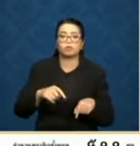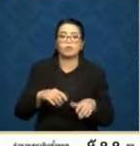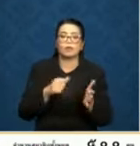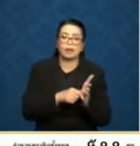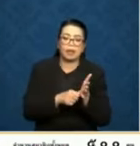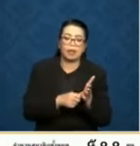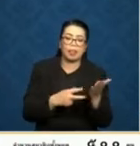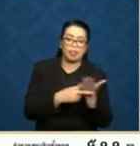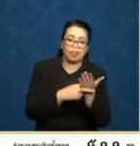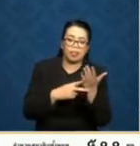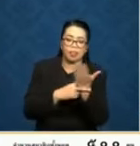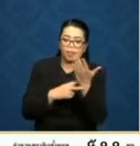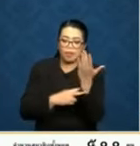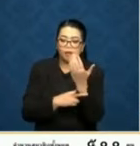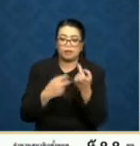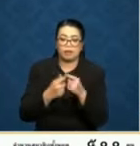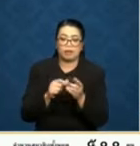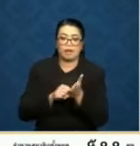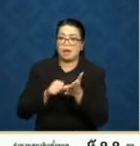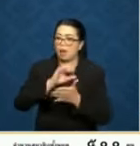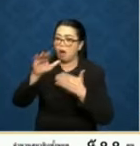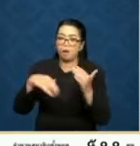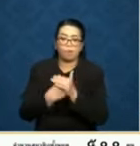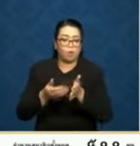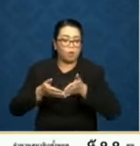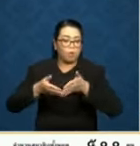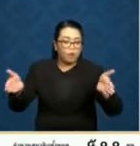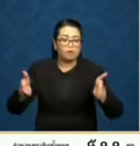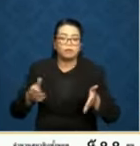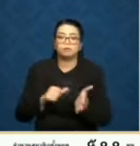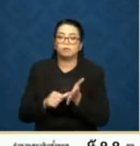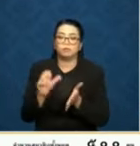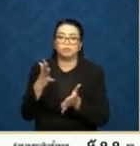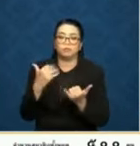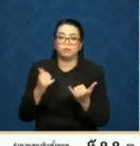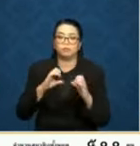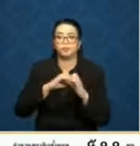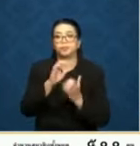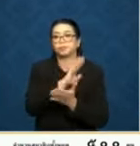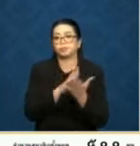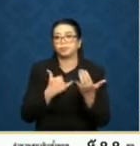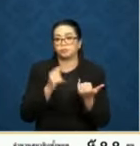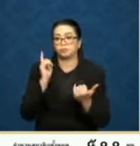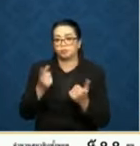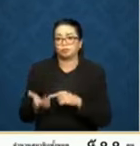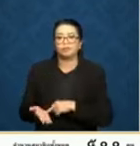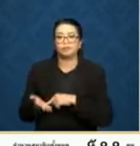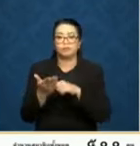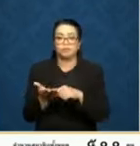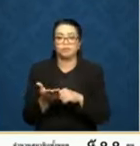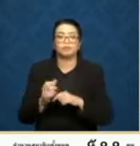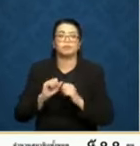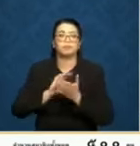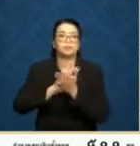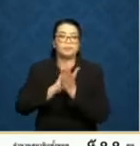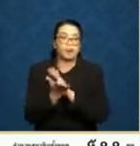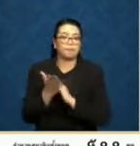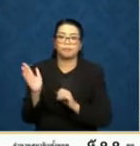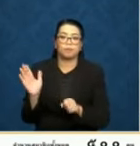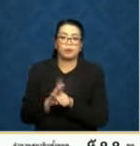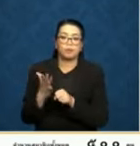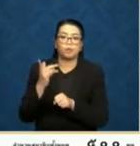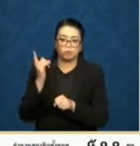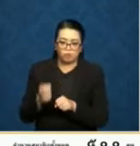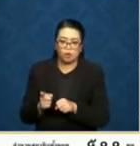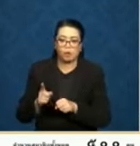ปัหาการศึกษาของชาติในปัจบันพวกเราพกภูมใไยครับจึงเสนอววี้ปัิรูปเดไม่พอเรา